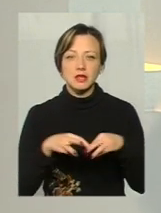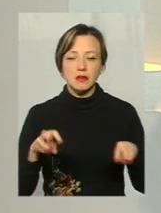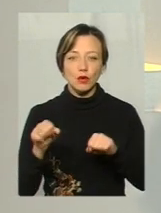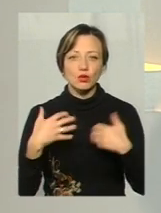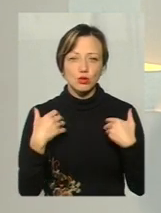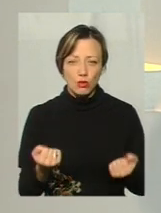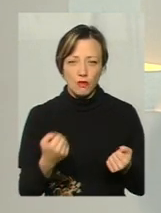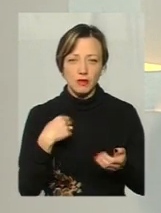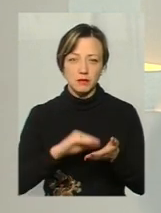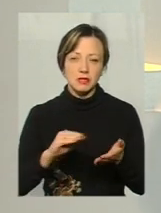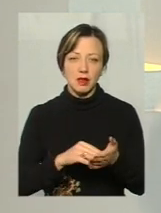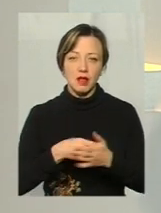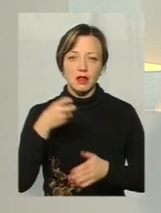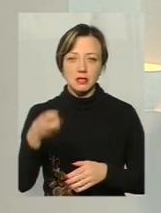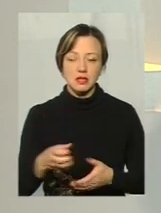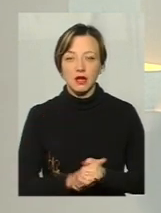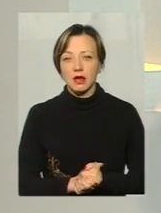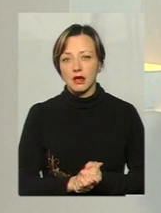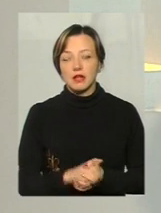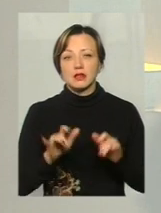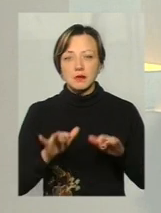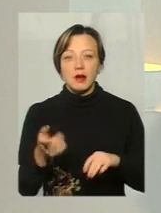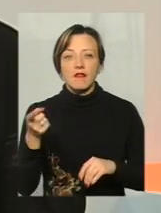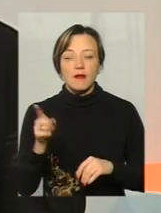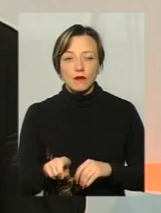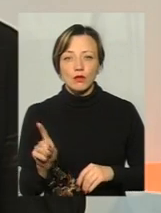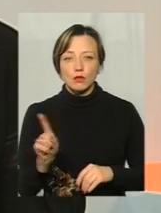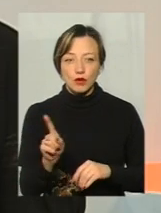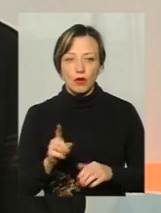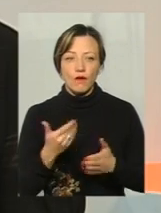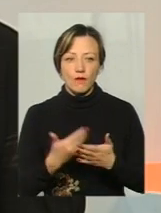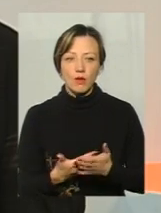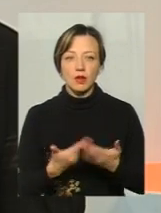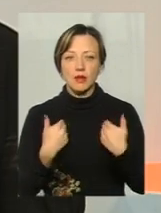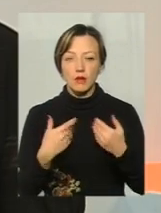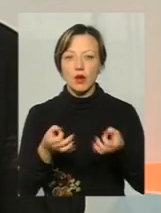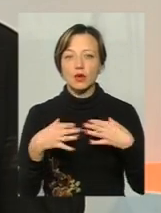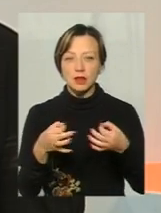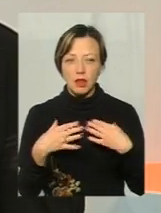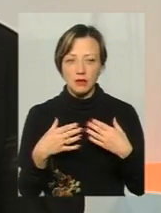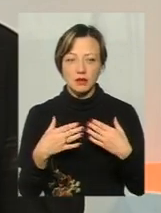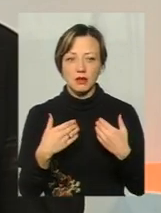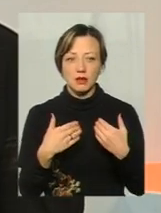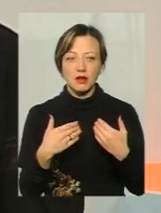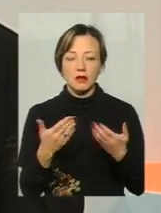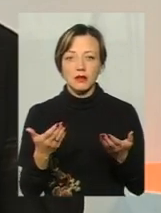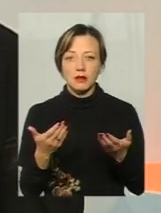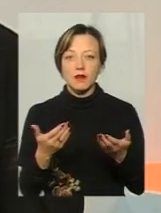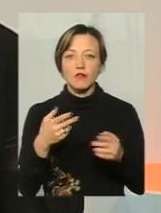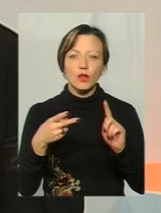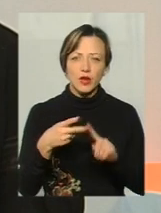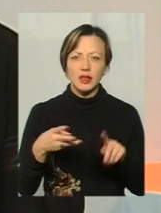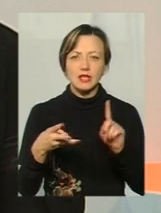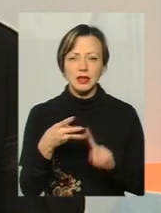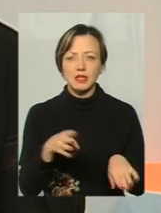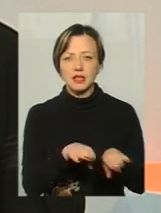охорони здоров'я написали листа. Ну, справа в тому, що от, нам розказують, розумієте, не спеціалістам, там вторинний,